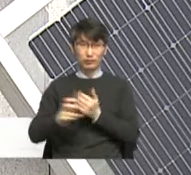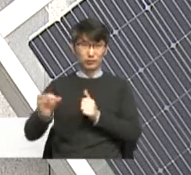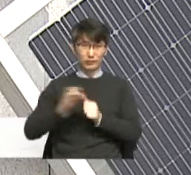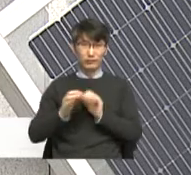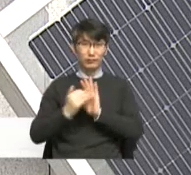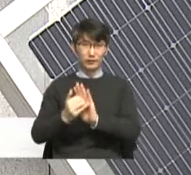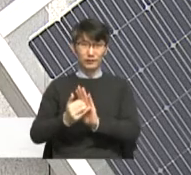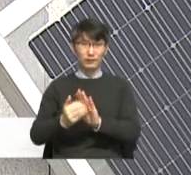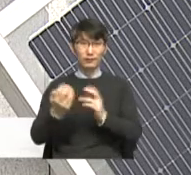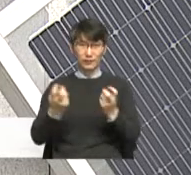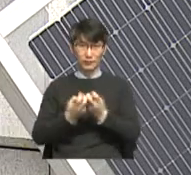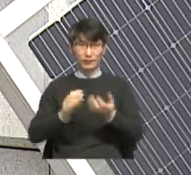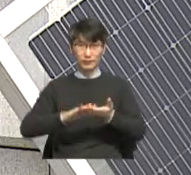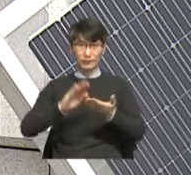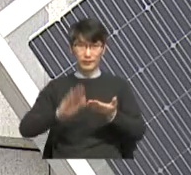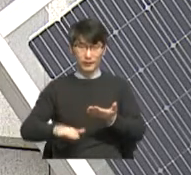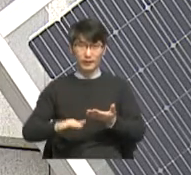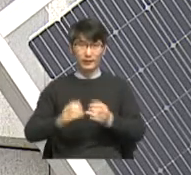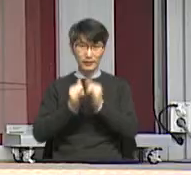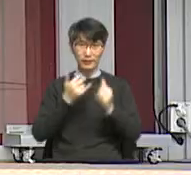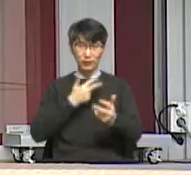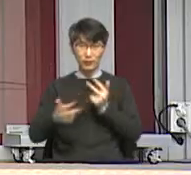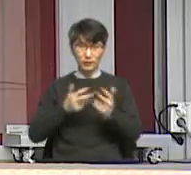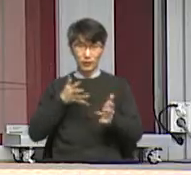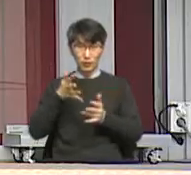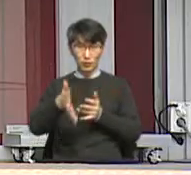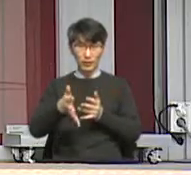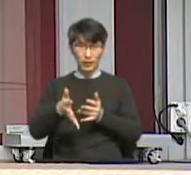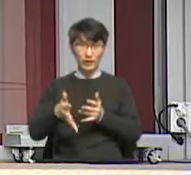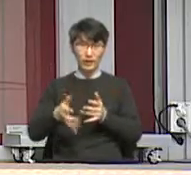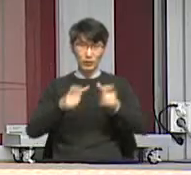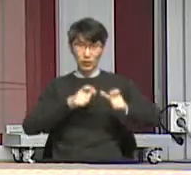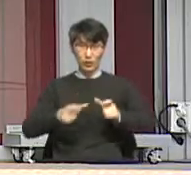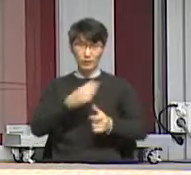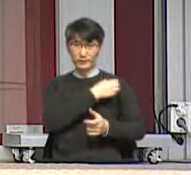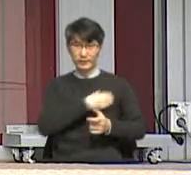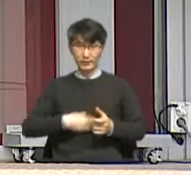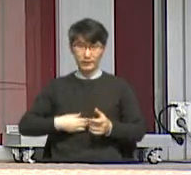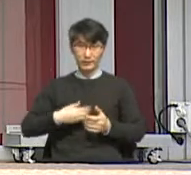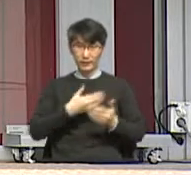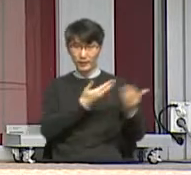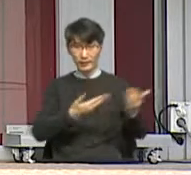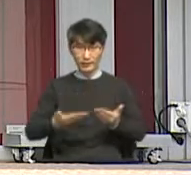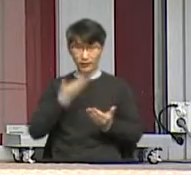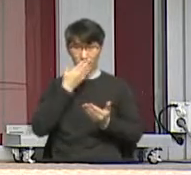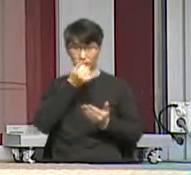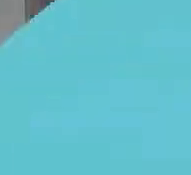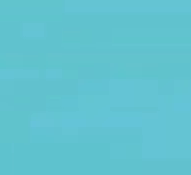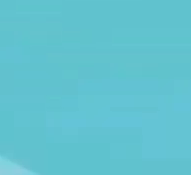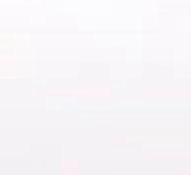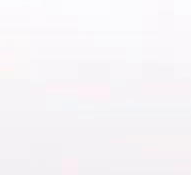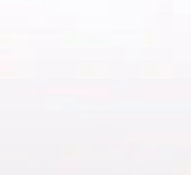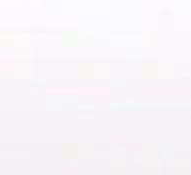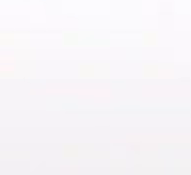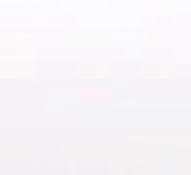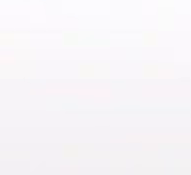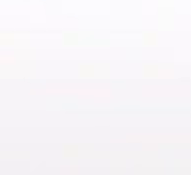것으로 자세한 내용은 강동구청 사회복지과 와 주소지 동 주민센터에서 안내 받을 수 있습니다